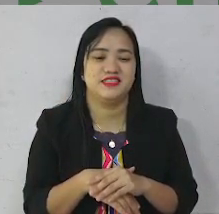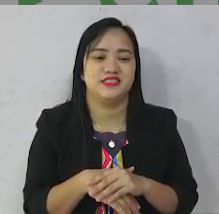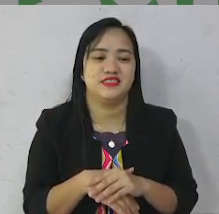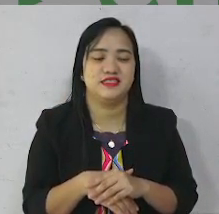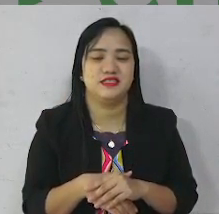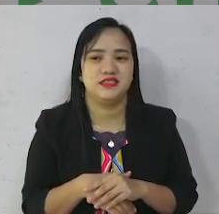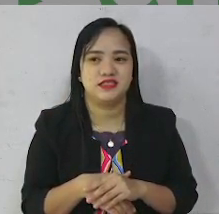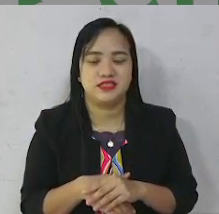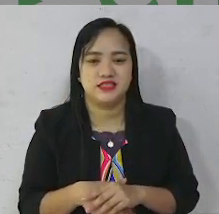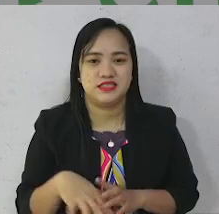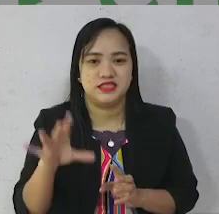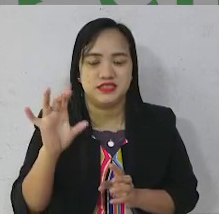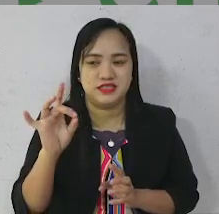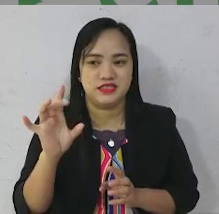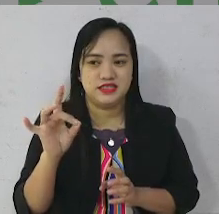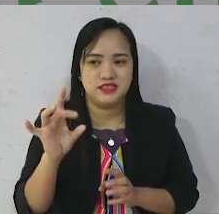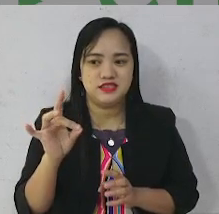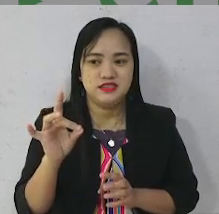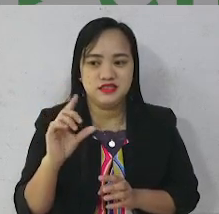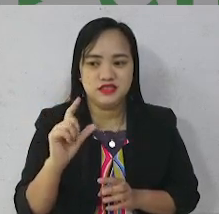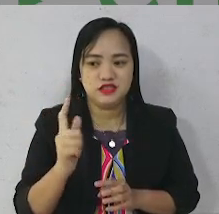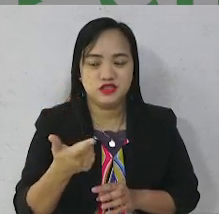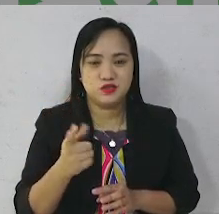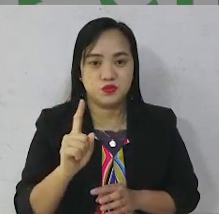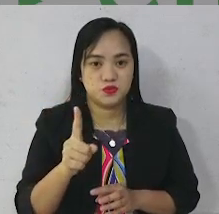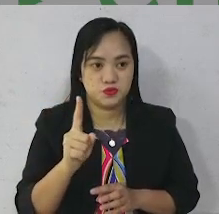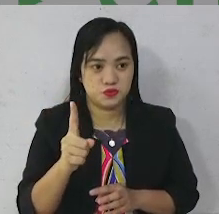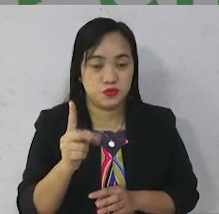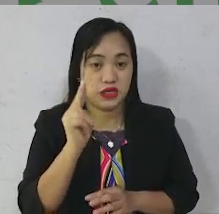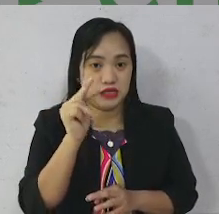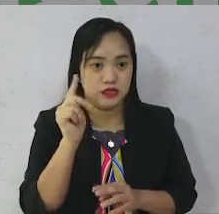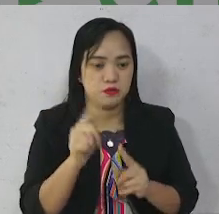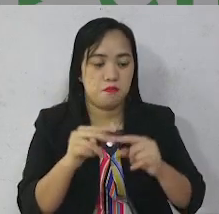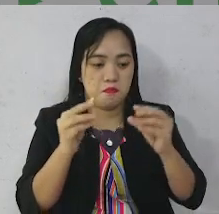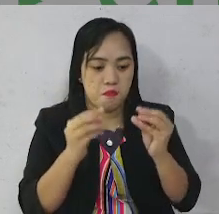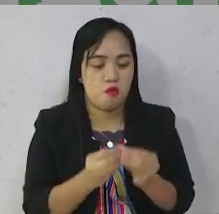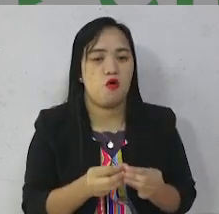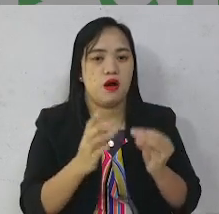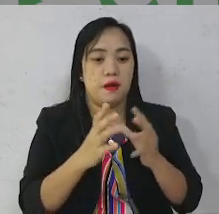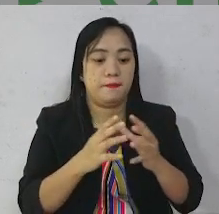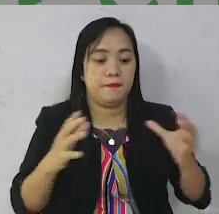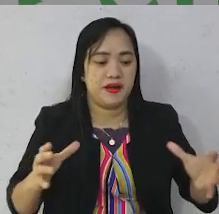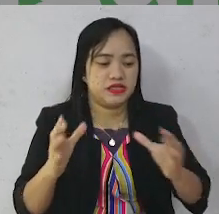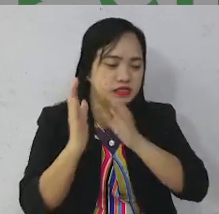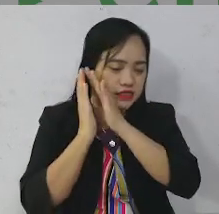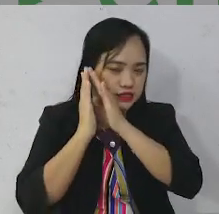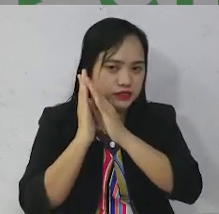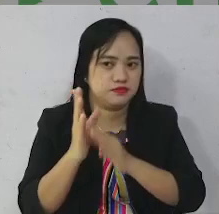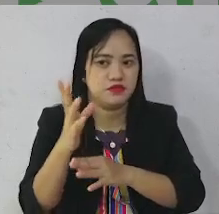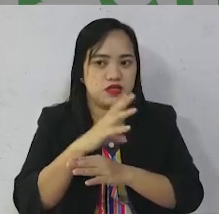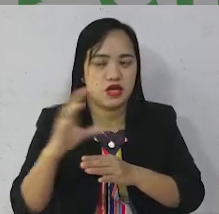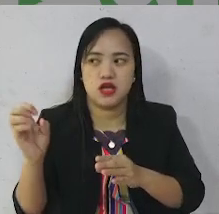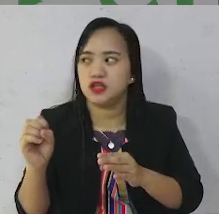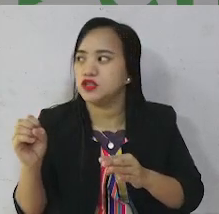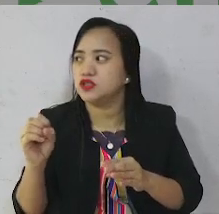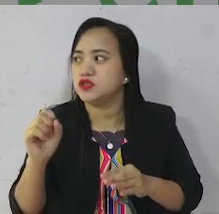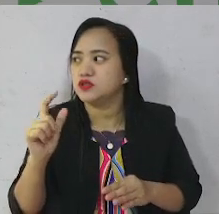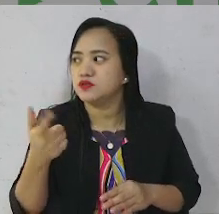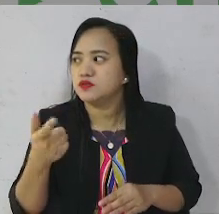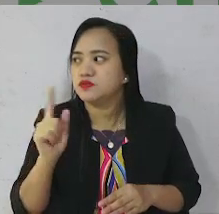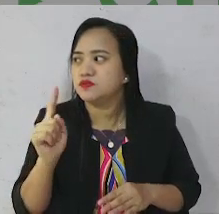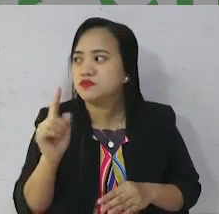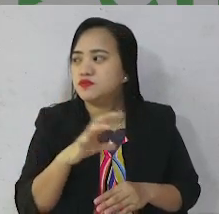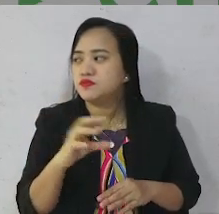18 sa lalaki is 21 Yes oo 21 yung growth spt nila yung growth